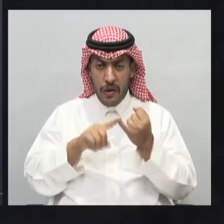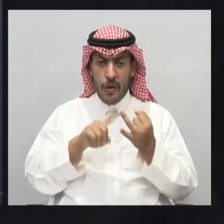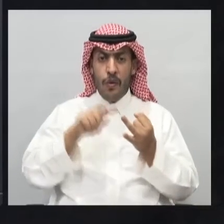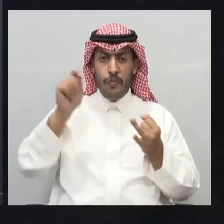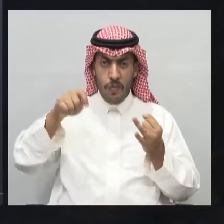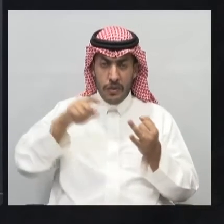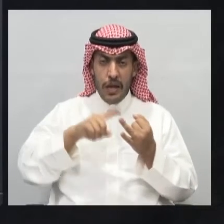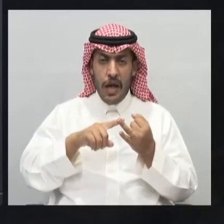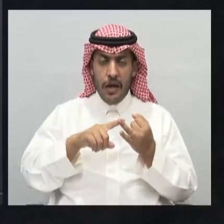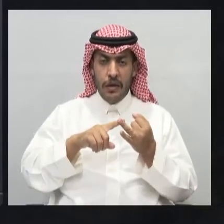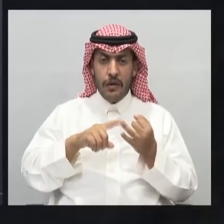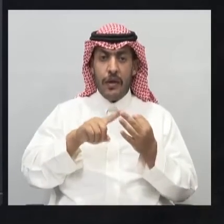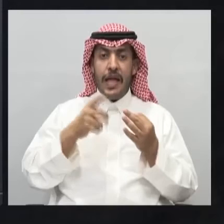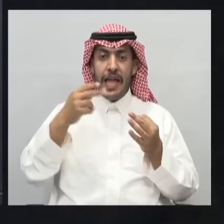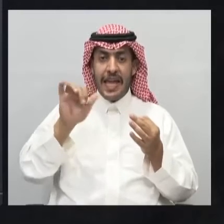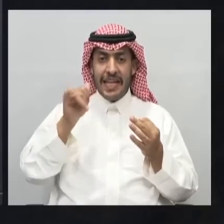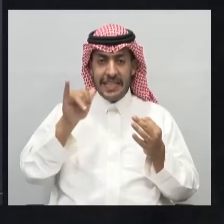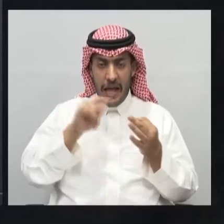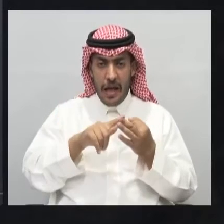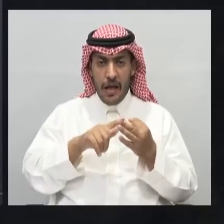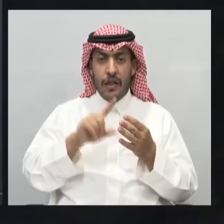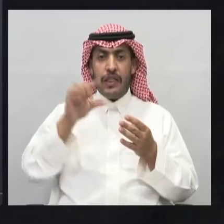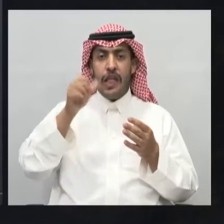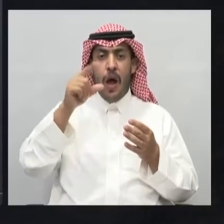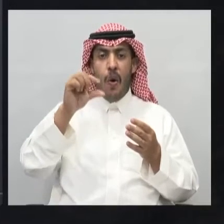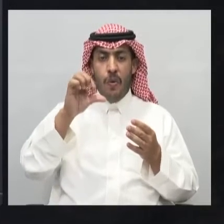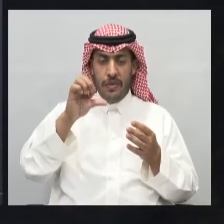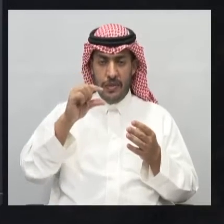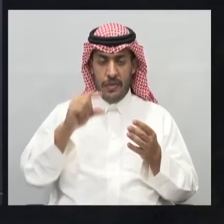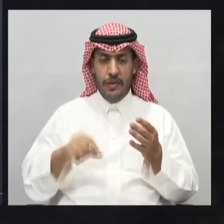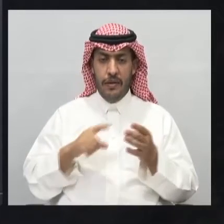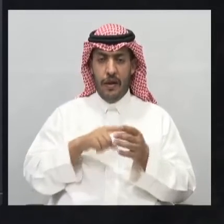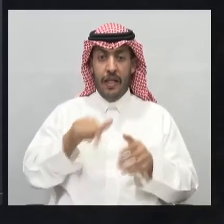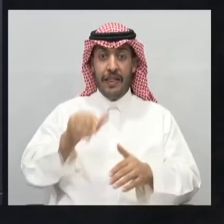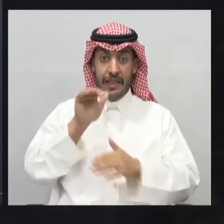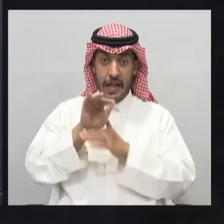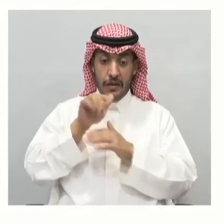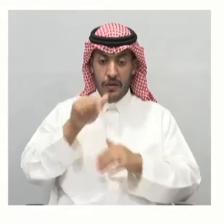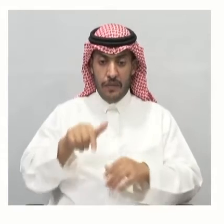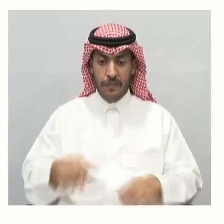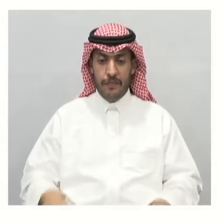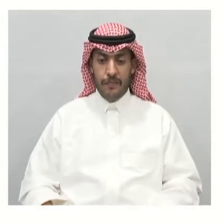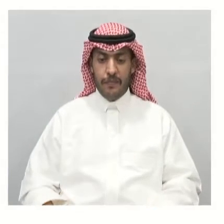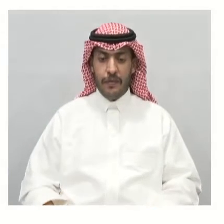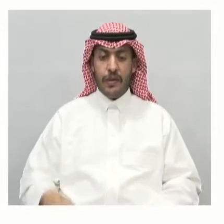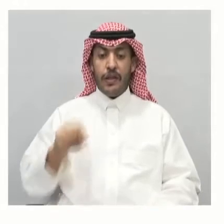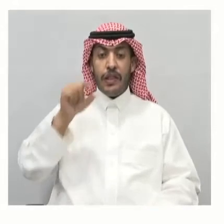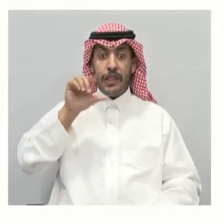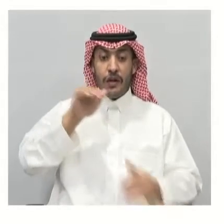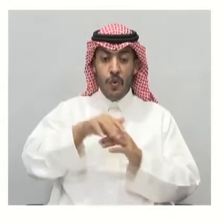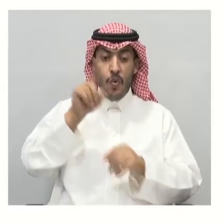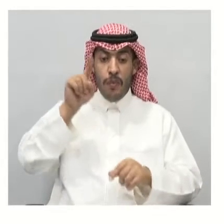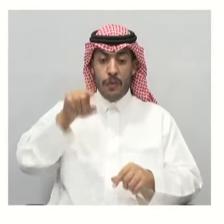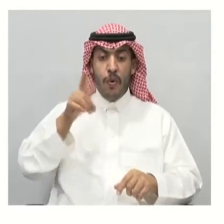موسى عليه السلام عيسى عليه السلام داوود عليه السلام ودرسنا لهذا اليوم ان شاء